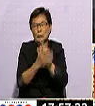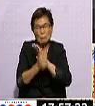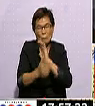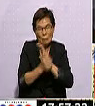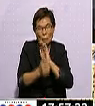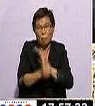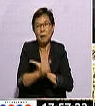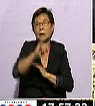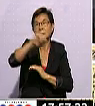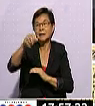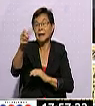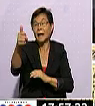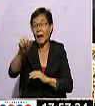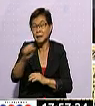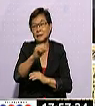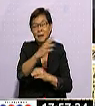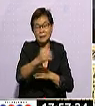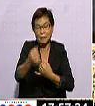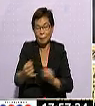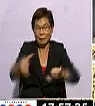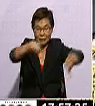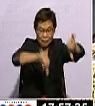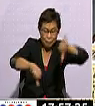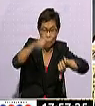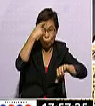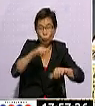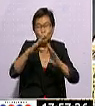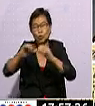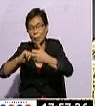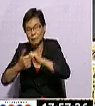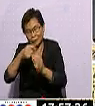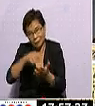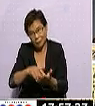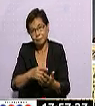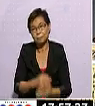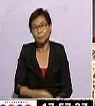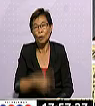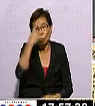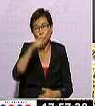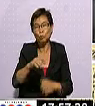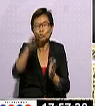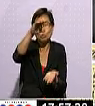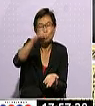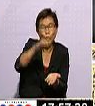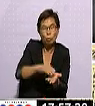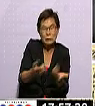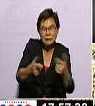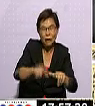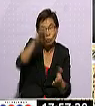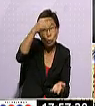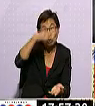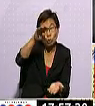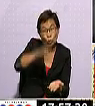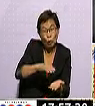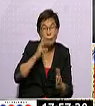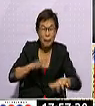kapasiti Jabatan Alam Sekitar dan Jabatan Kimia bagi menangani masalah ini. Bagi mengurangkan kejadian banjir